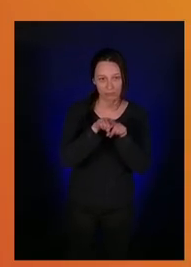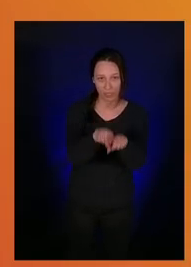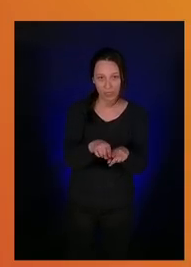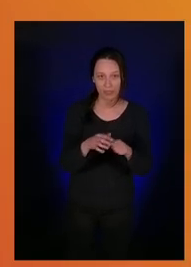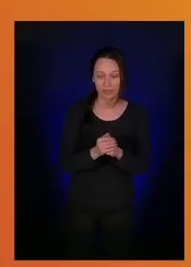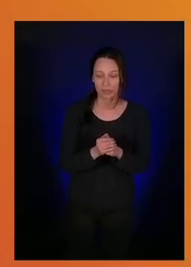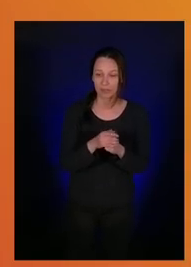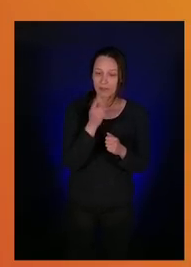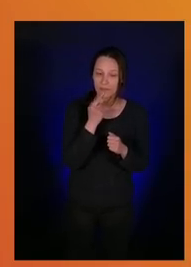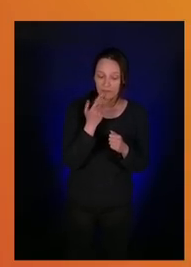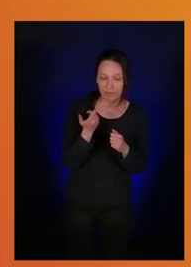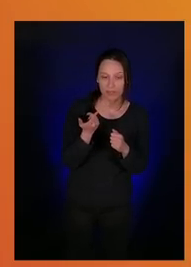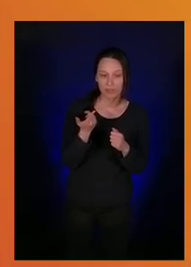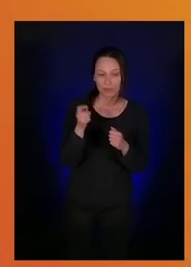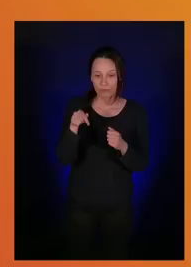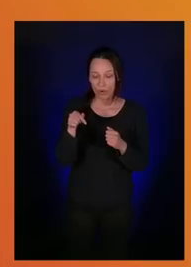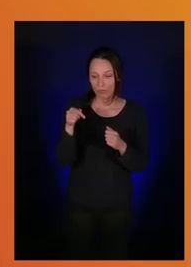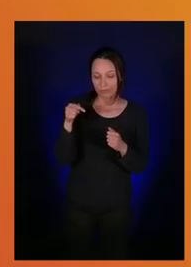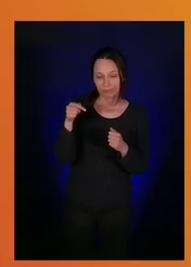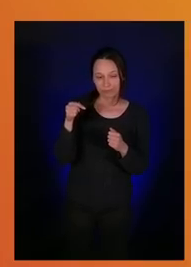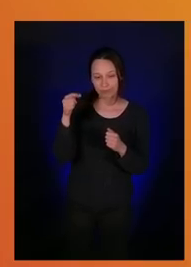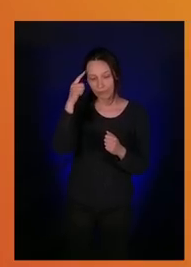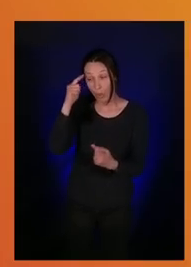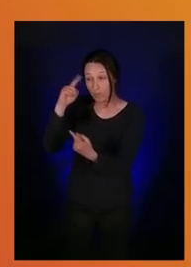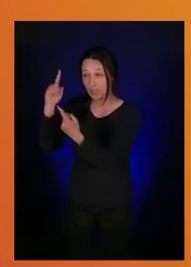déploiement devront être à la hauteur des enjeux.